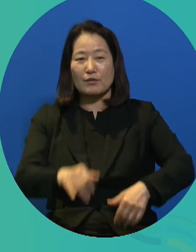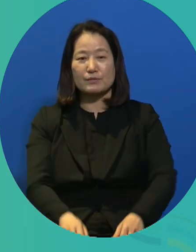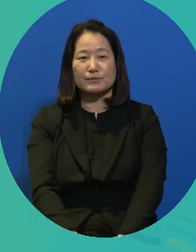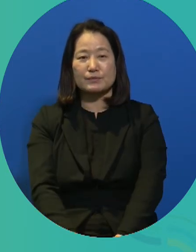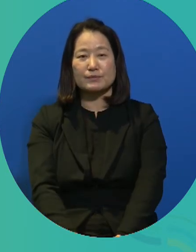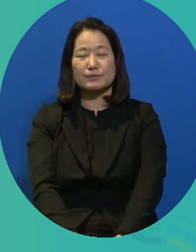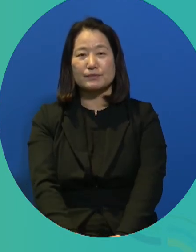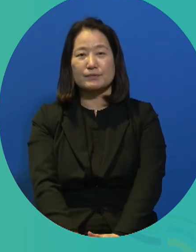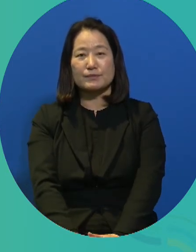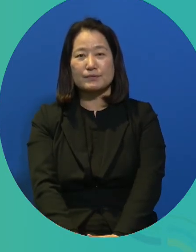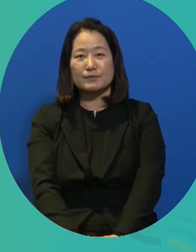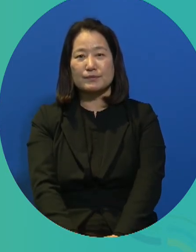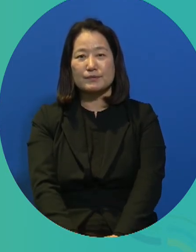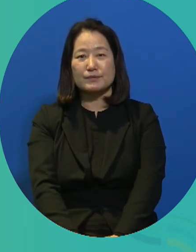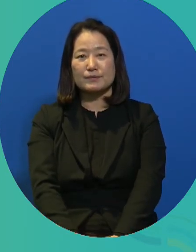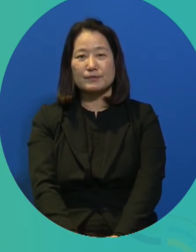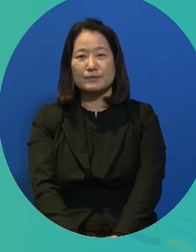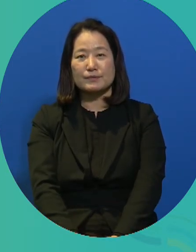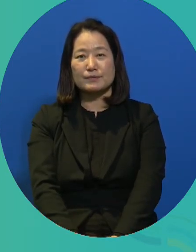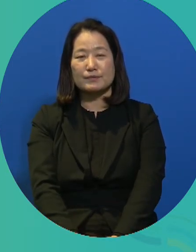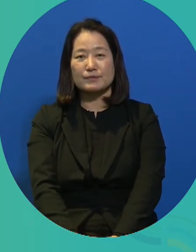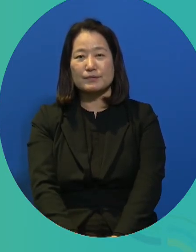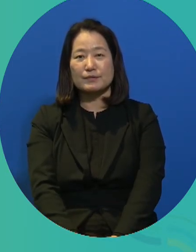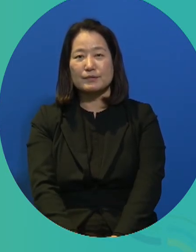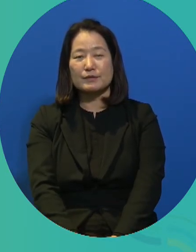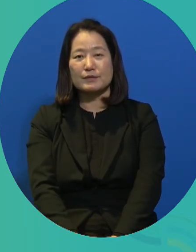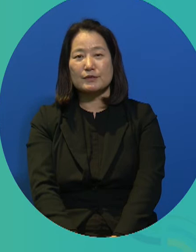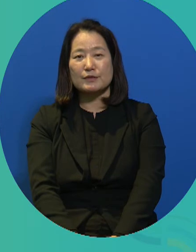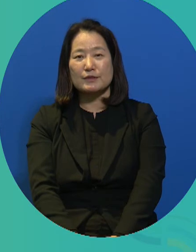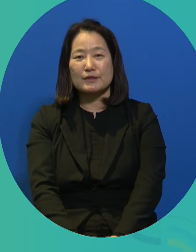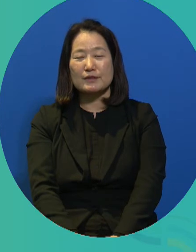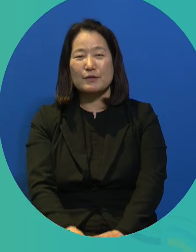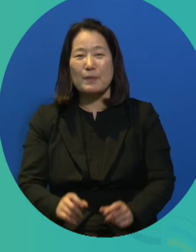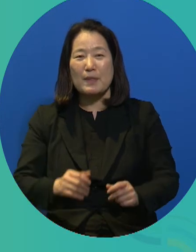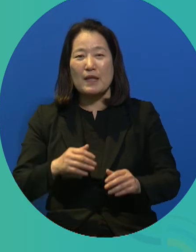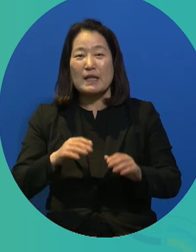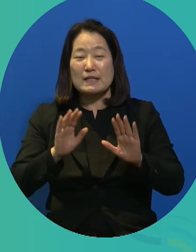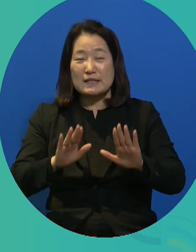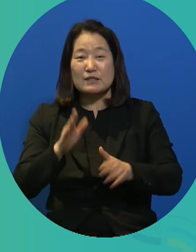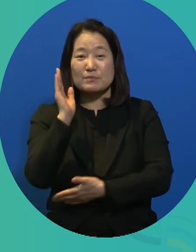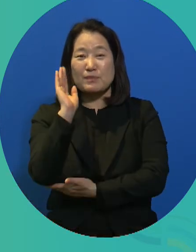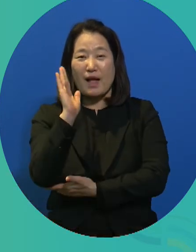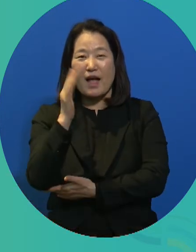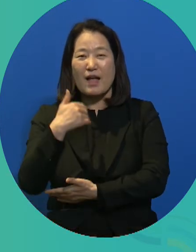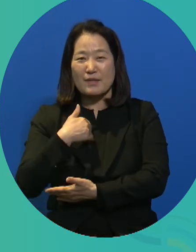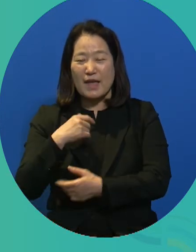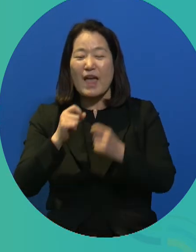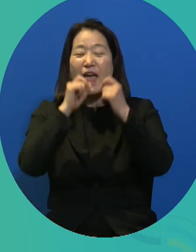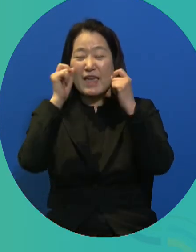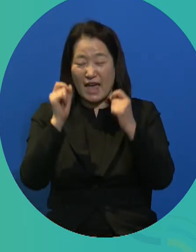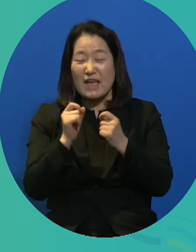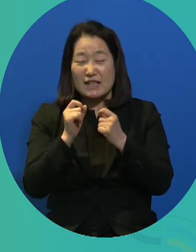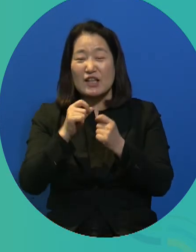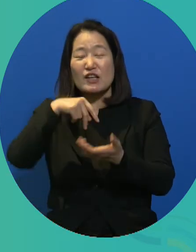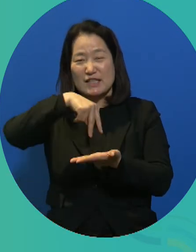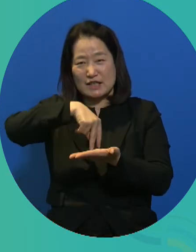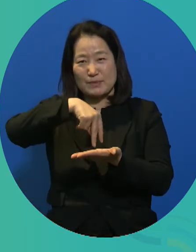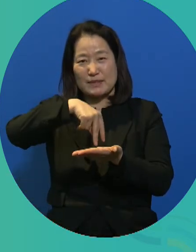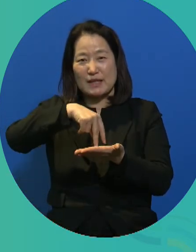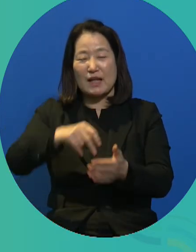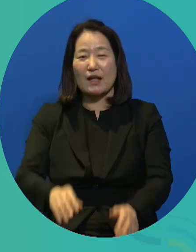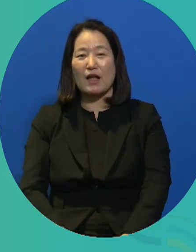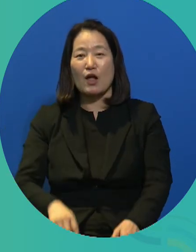이제 이 명확하게 저의 의견이라는 걸 좀 밝히고 이야기를 드려야 할 것 같습니다. 독립적인 별도